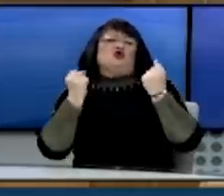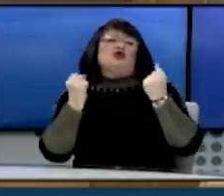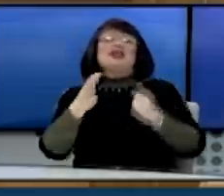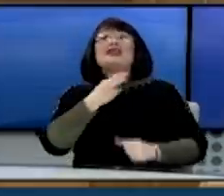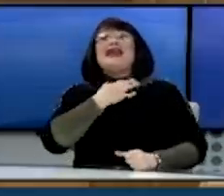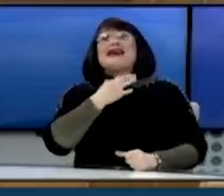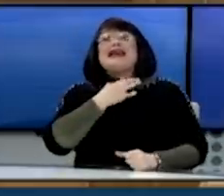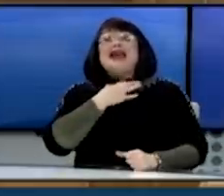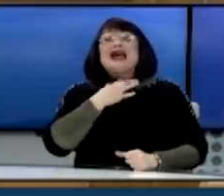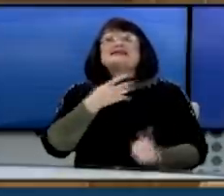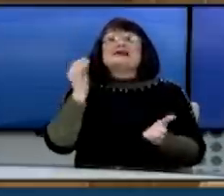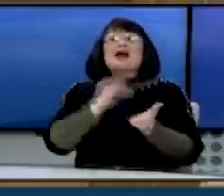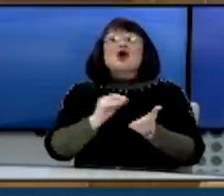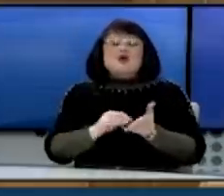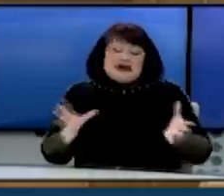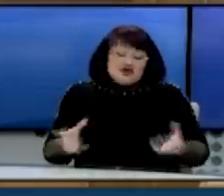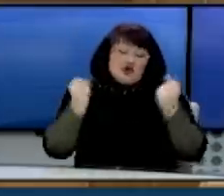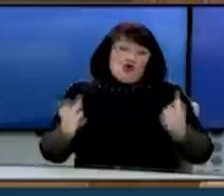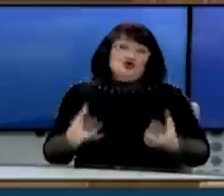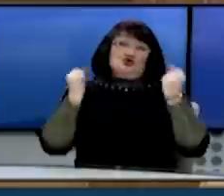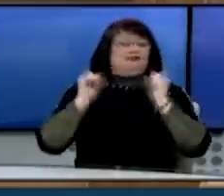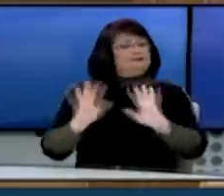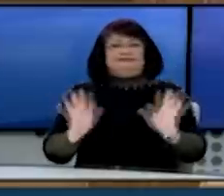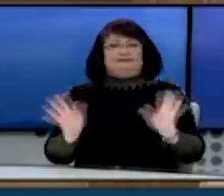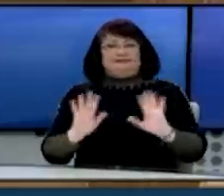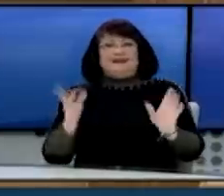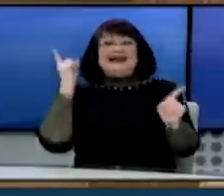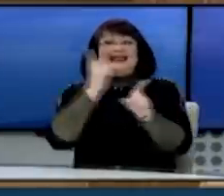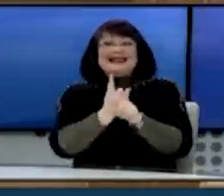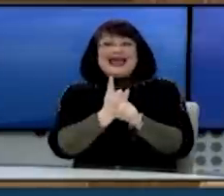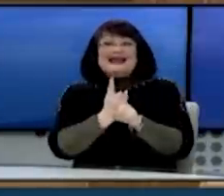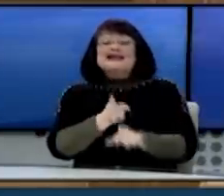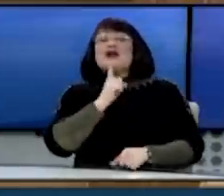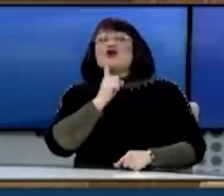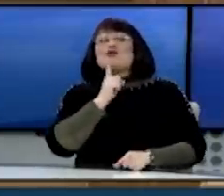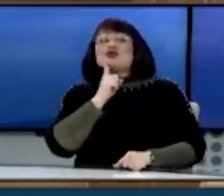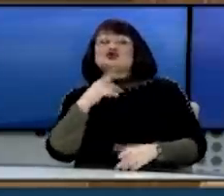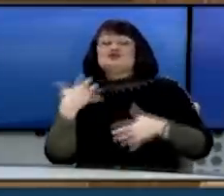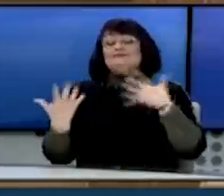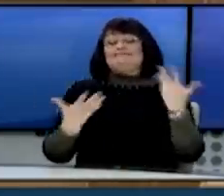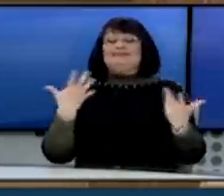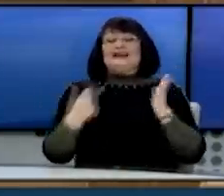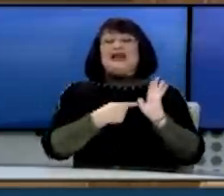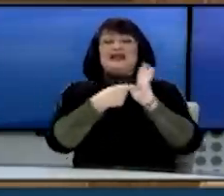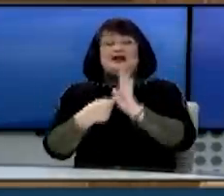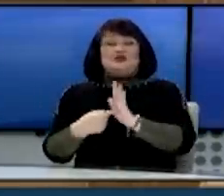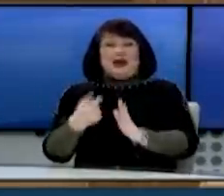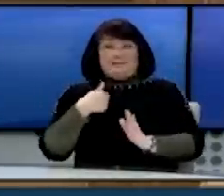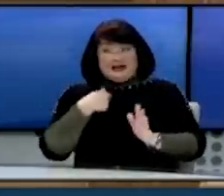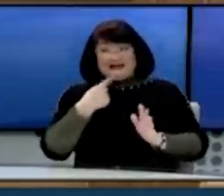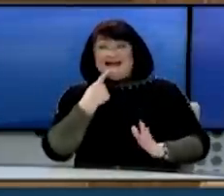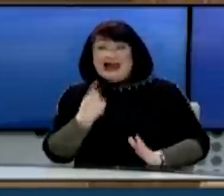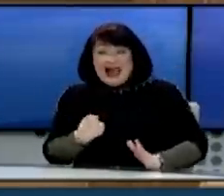έχει ανάγκη από άλλους σωτήρες, ιδιαίτερα από σωτήρες στάρ. Το σύνθημα του